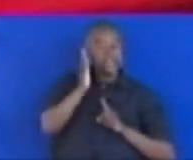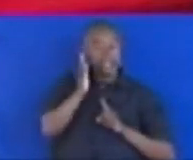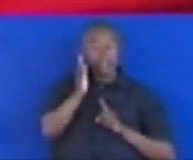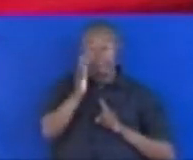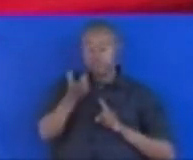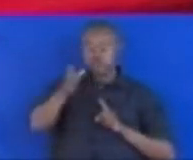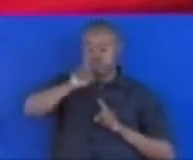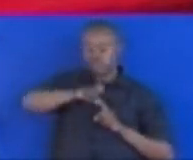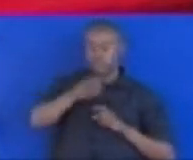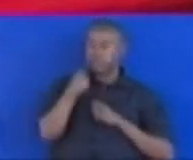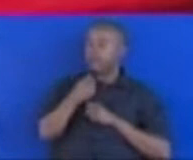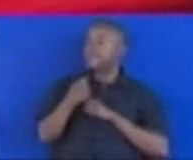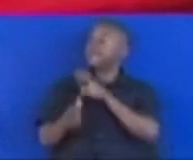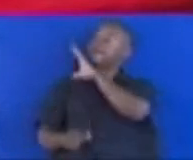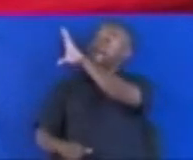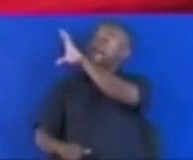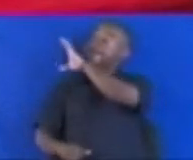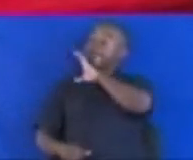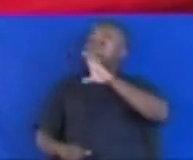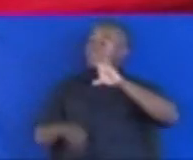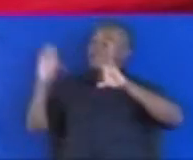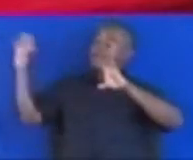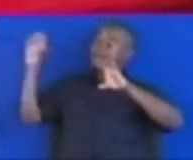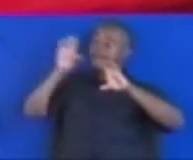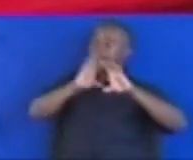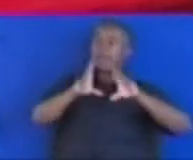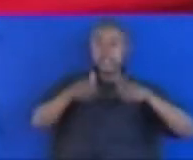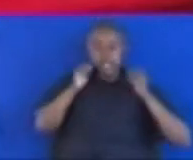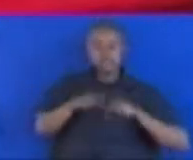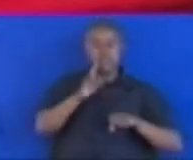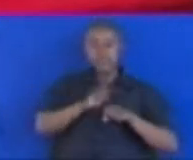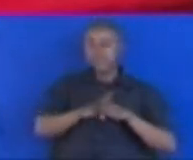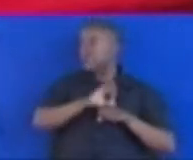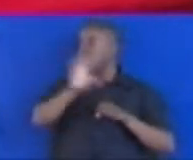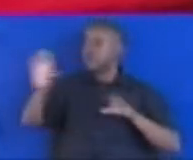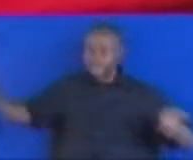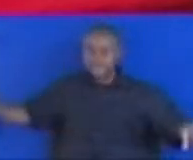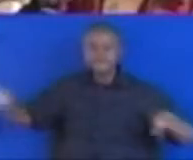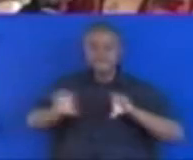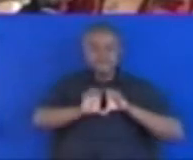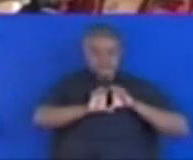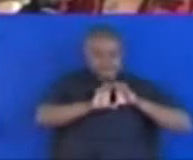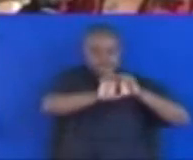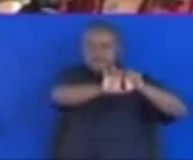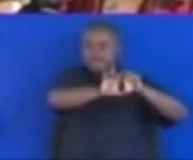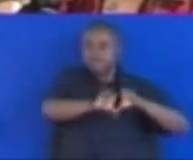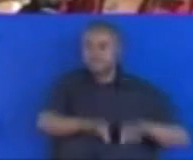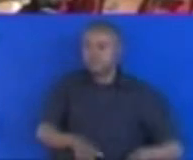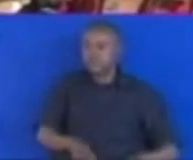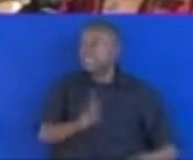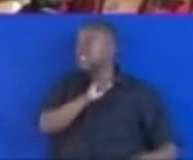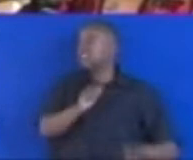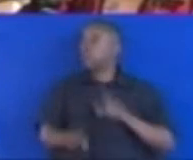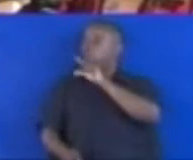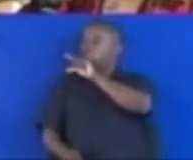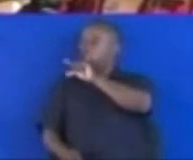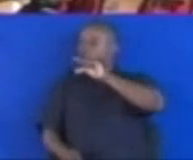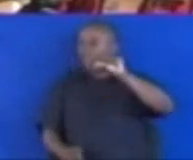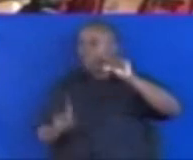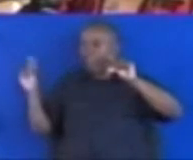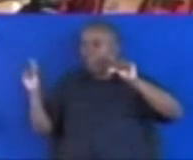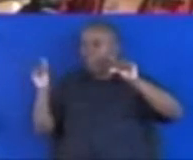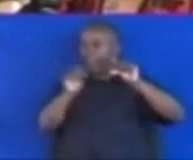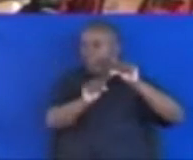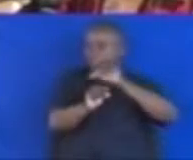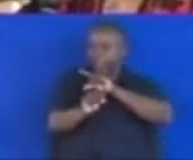pia kuhakikisha fedha zote zinazotengwa zinatolewa kwa wakati ili kupunguza vifo hivi, ambapo takwimu za Umoja